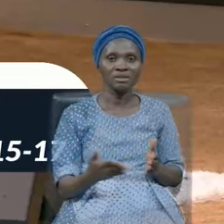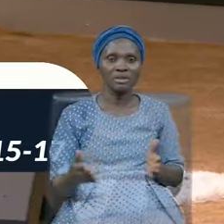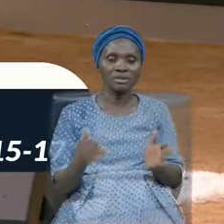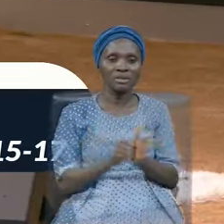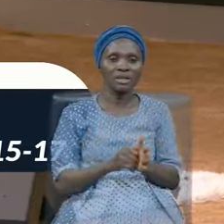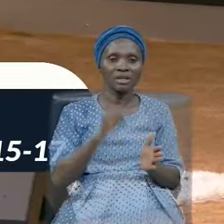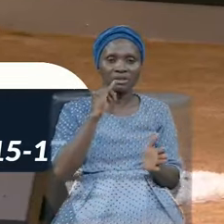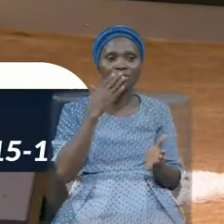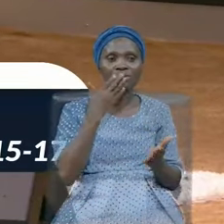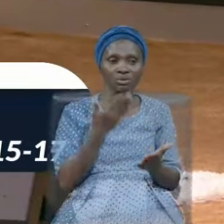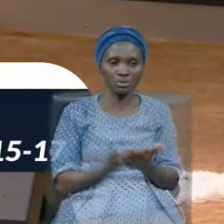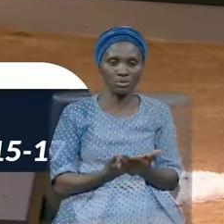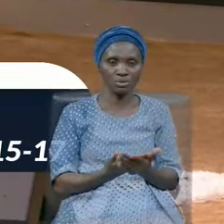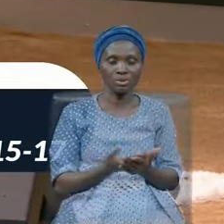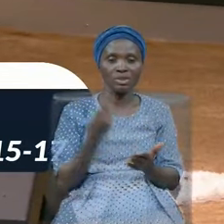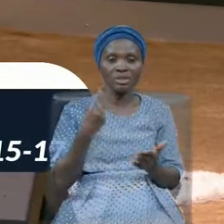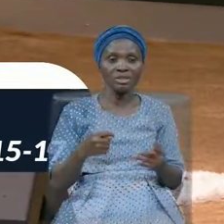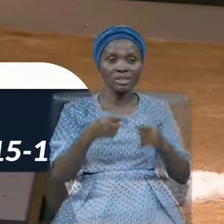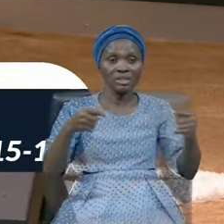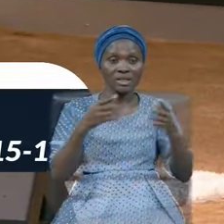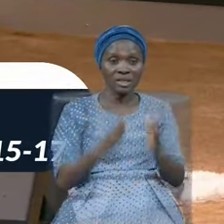l'ennemi le poursuivra.